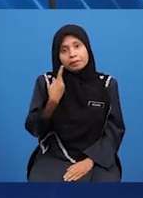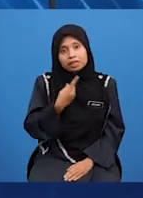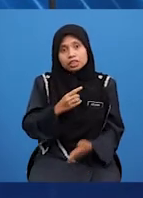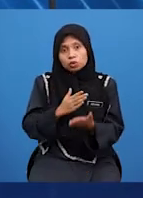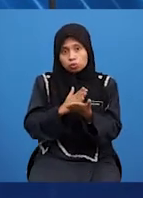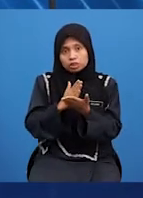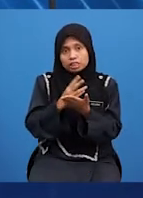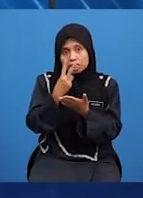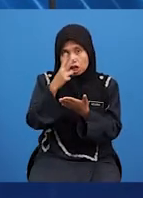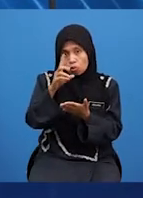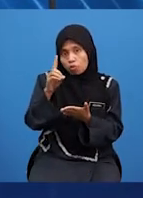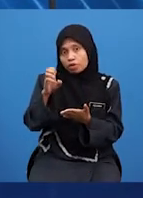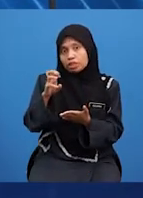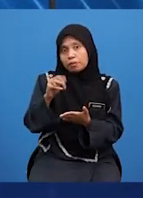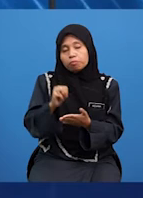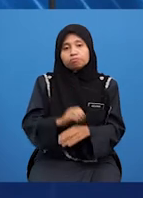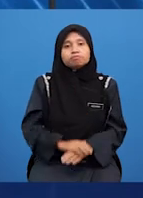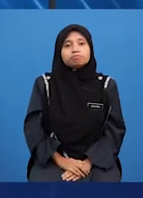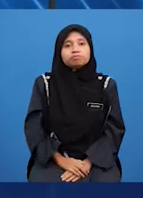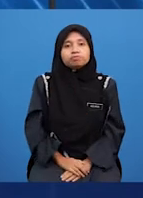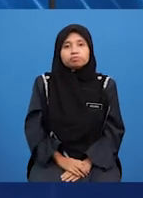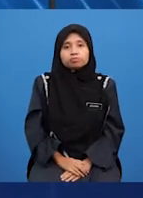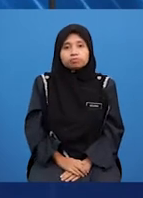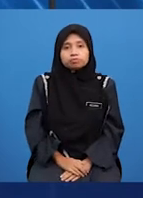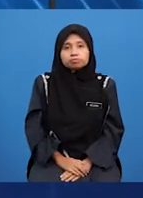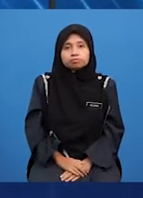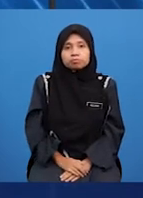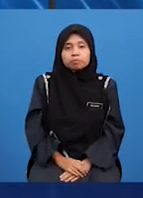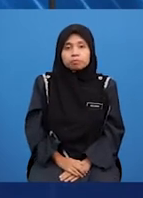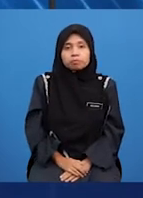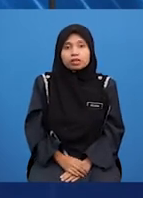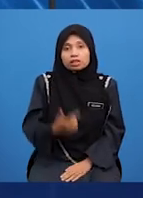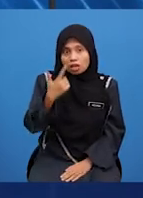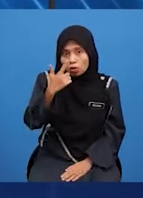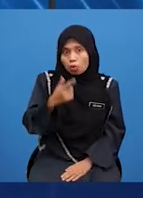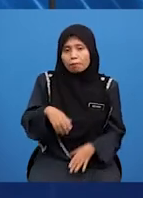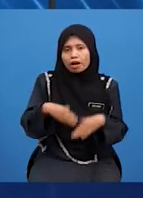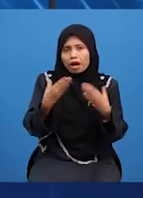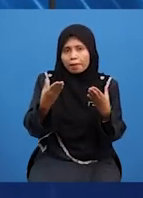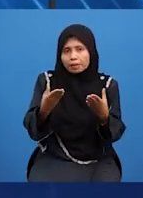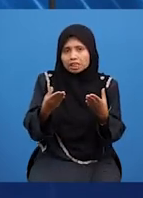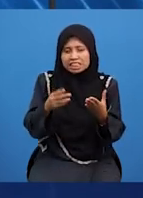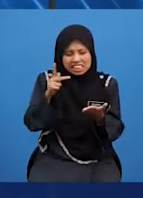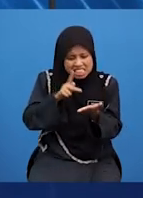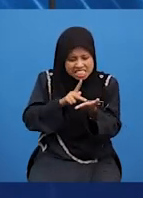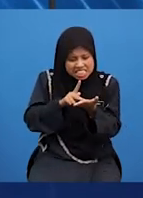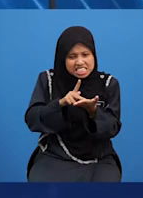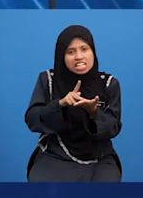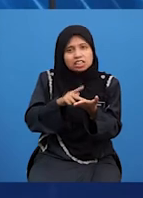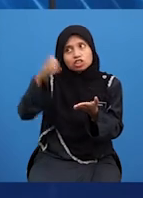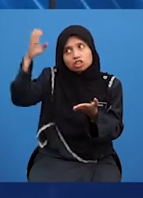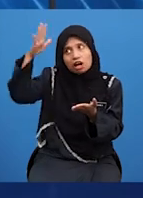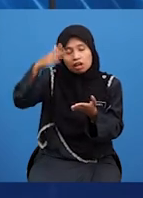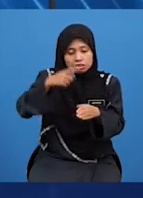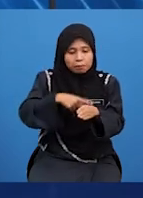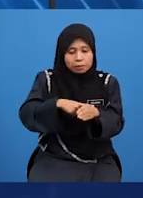teruskan melihat demonstrasi lukisan ini. Lihat bagaimana pelukis mengesan cahaya yang jatuh